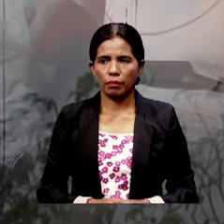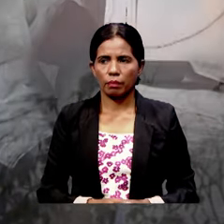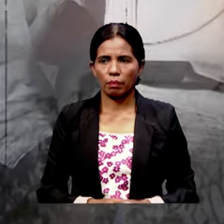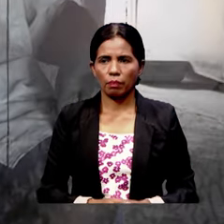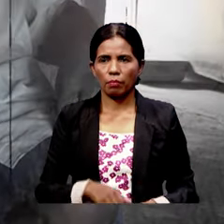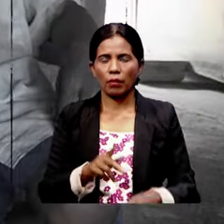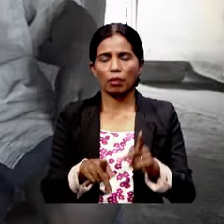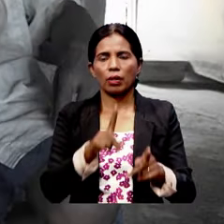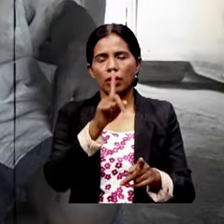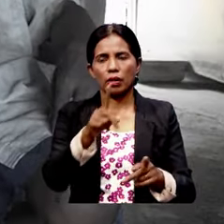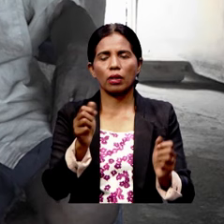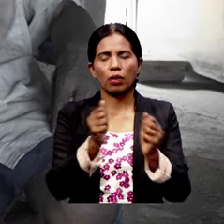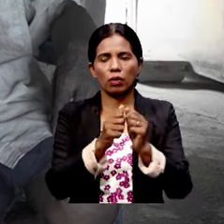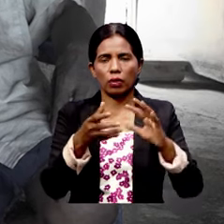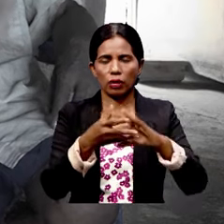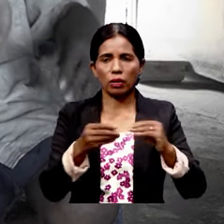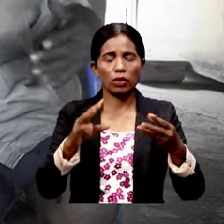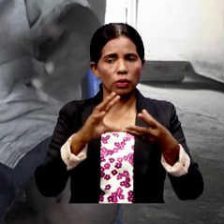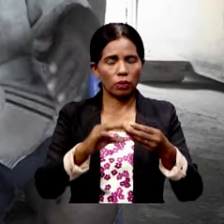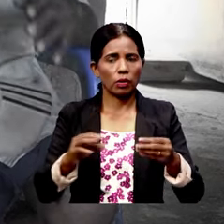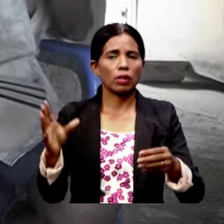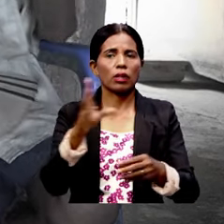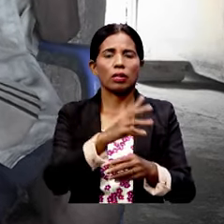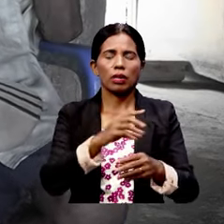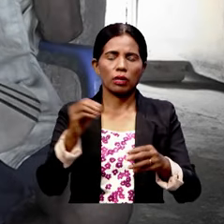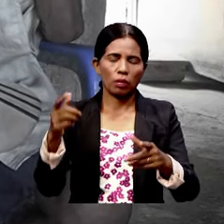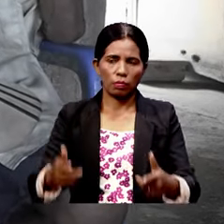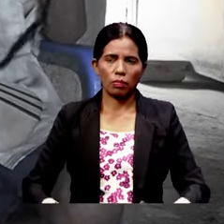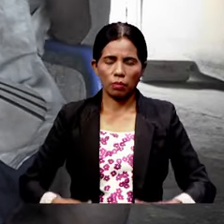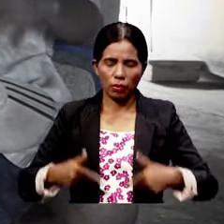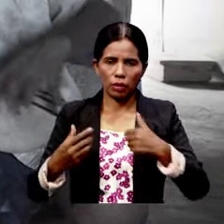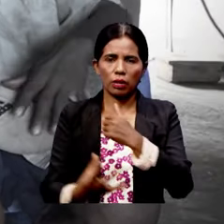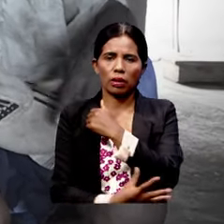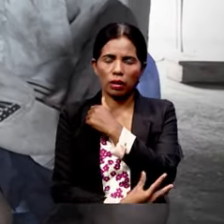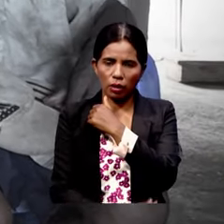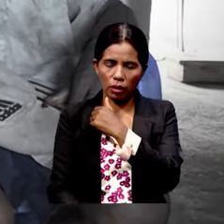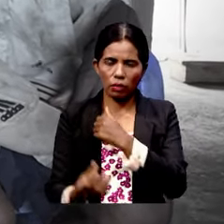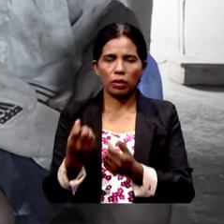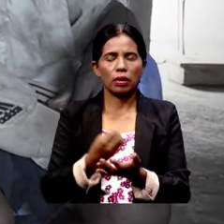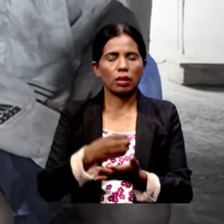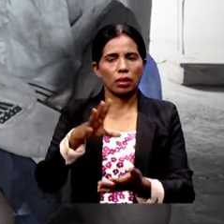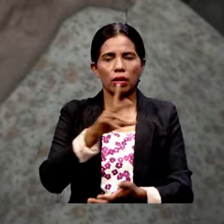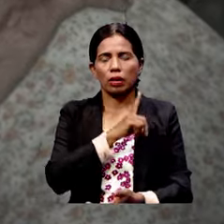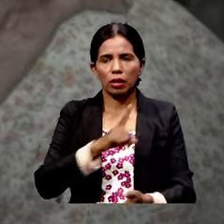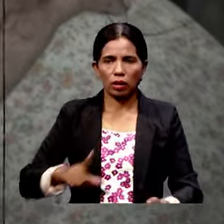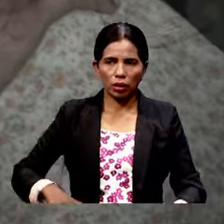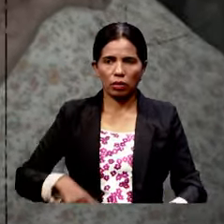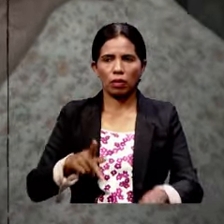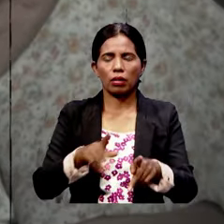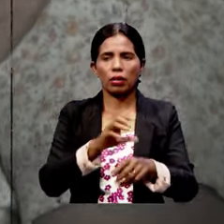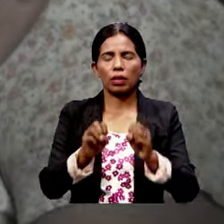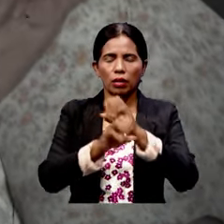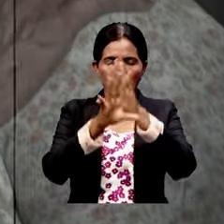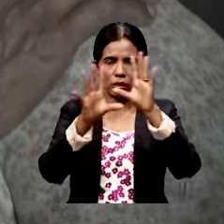Ema ideida com a história no condição moris nebela hanesan, iha rico, iha kiak, iha liurai no iha reino, iha na Roma